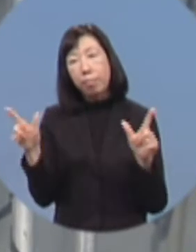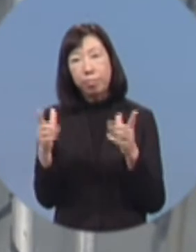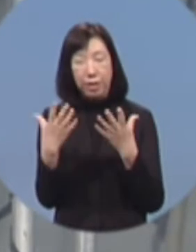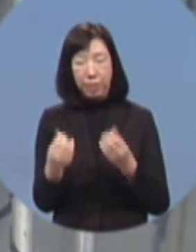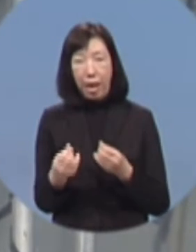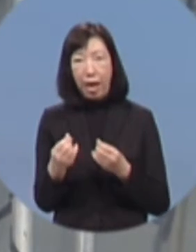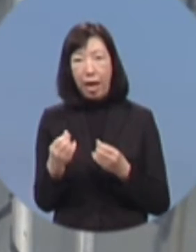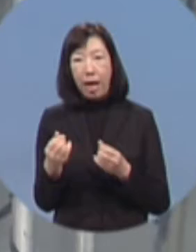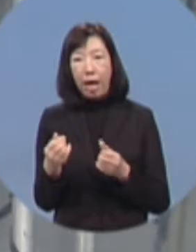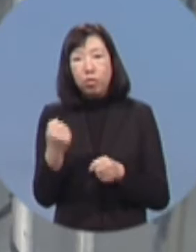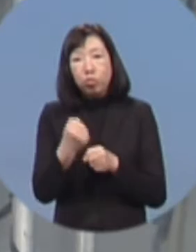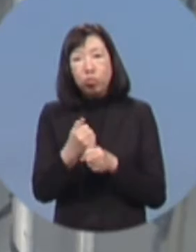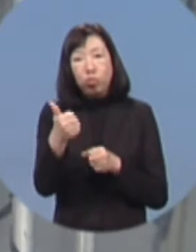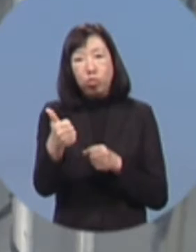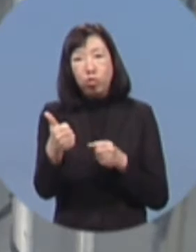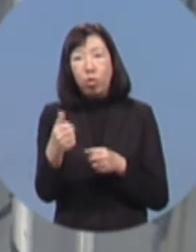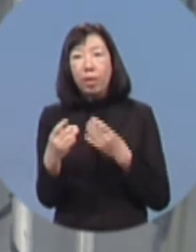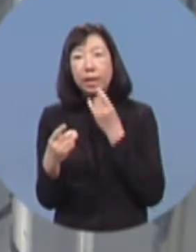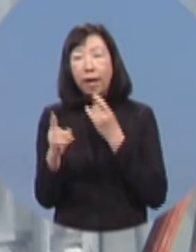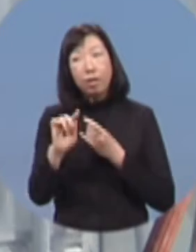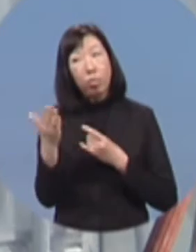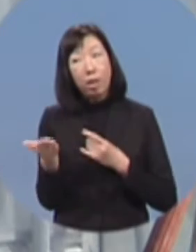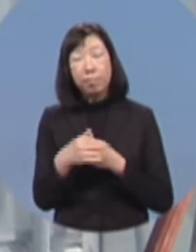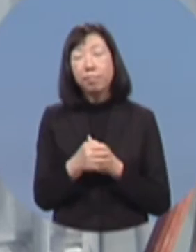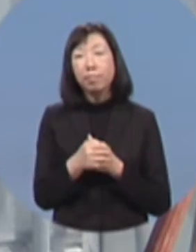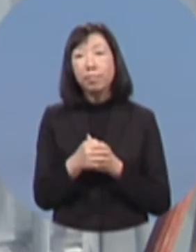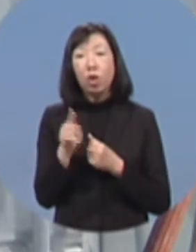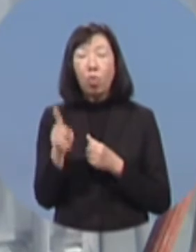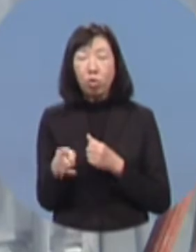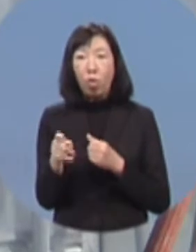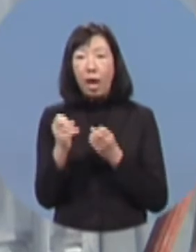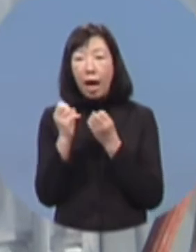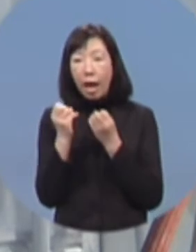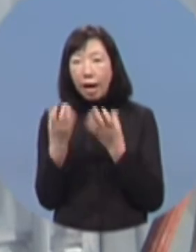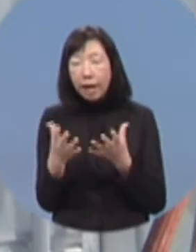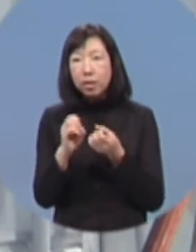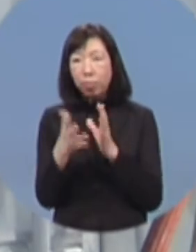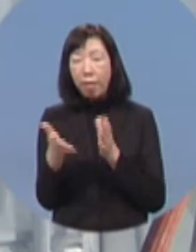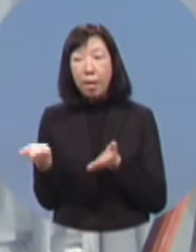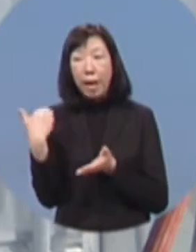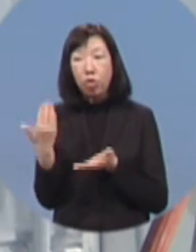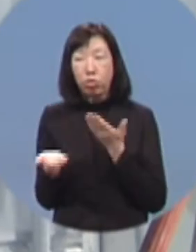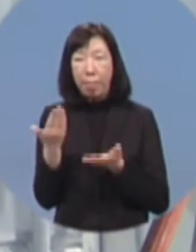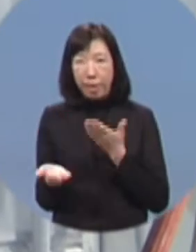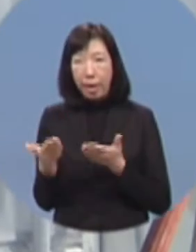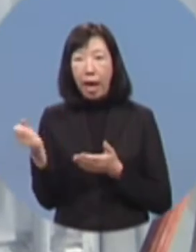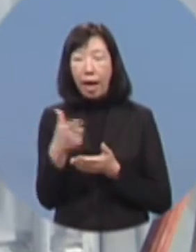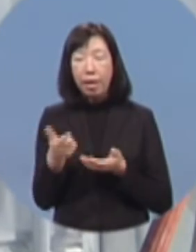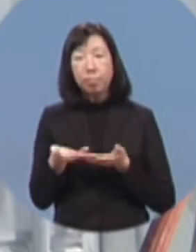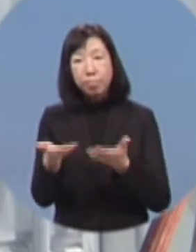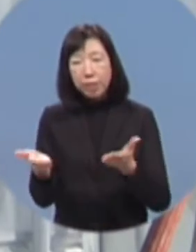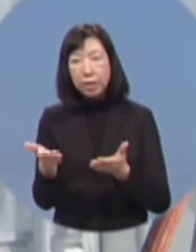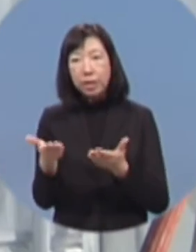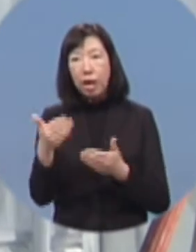たが、生産者として期待はありますか。 この新品種は今までの品種と比べて出荷時期が早く